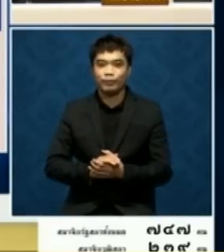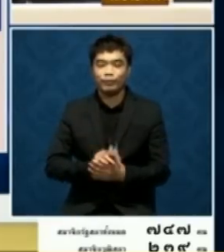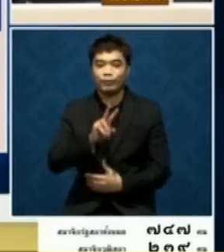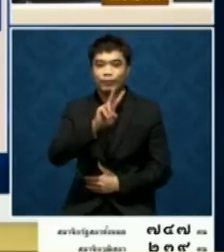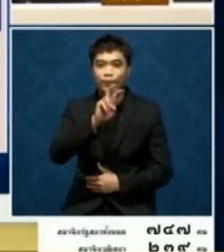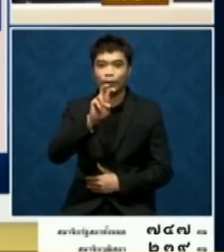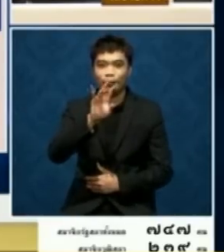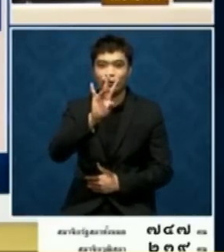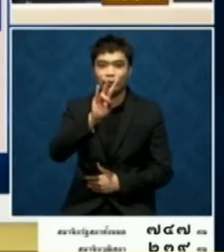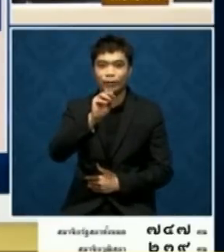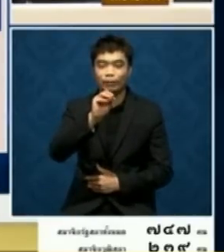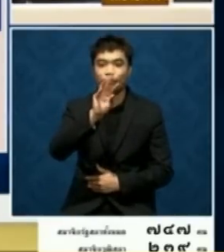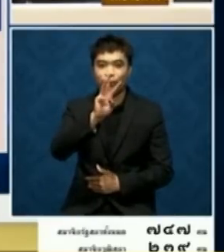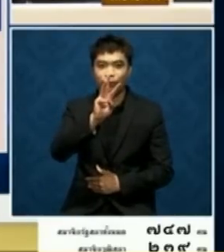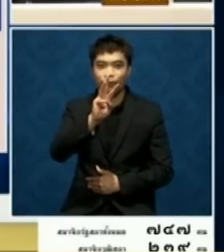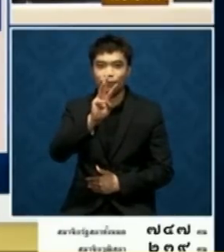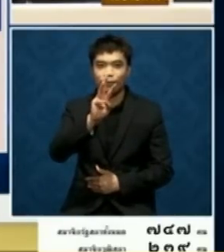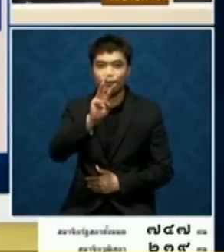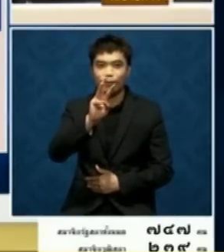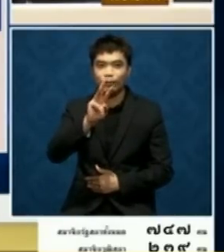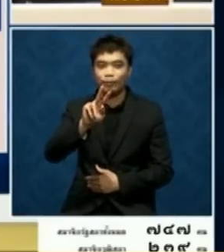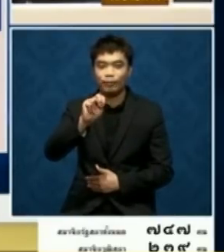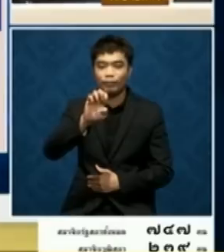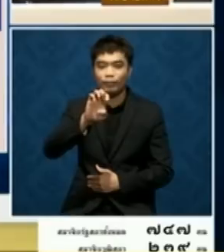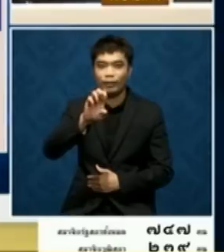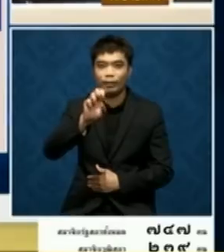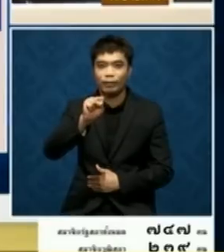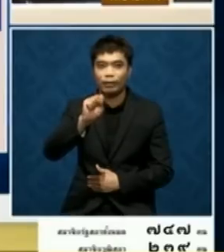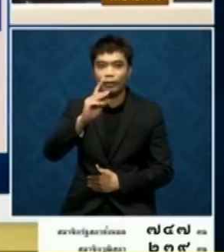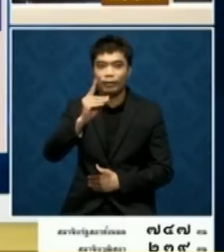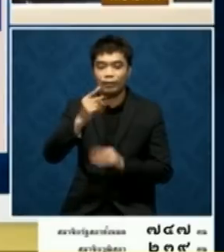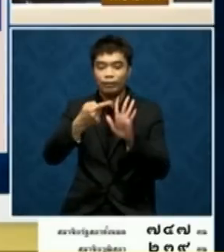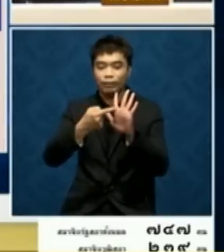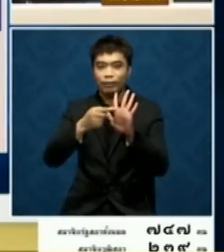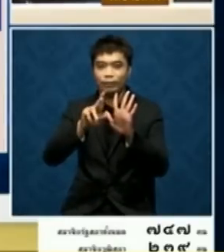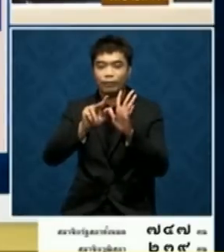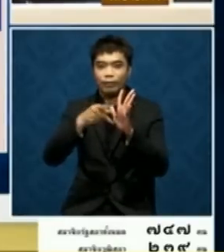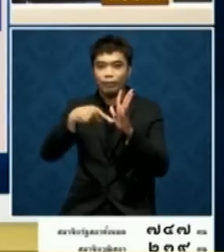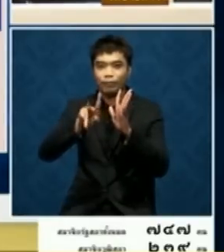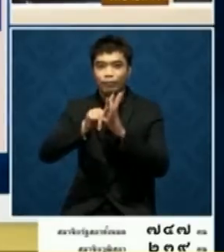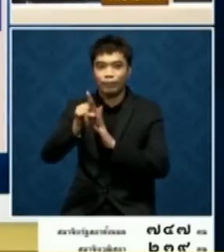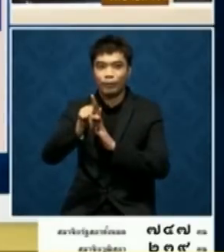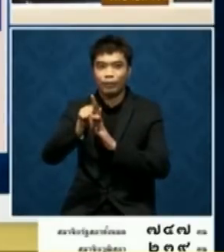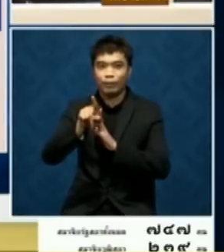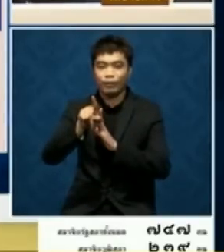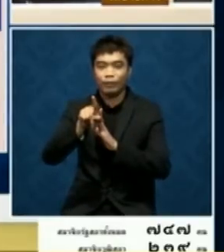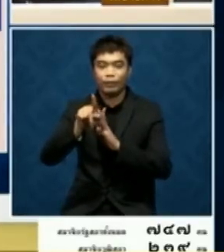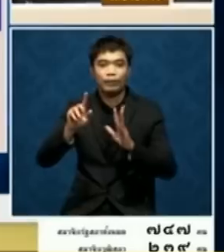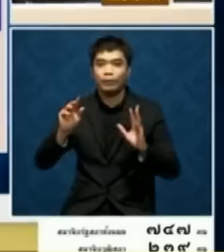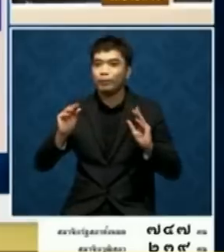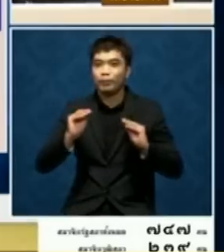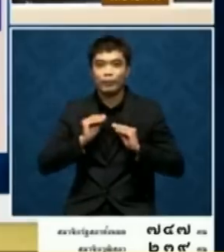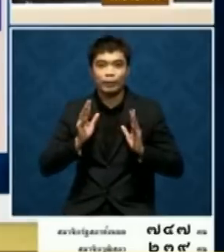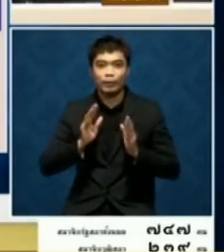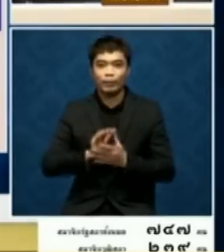ณสัก 3-4 เดือนก่อนน่าจะมีกระแสข่าวเริ่มเปิดตัวก่อนหน้านั้นก็รวมทั้งหมดก็คงไม่เกินสัก6เดือนนะครับเพราะนั้นตรงนี้ก็จะ